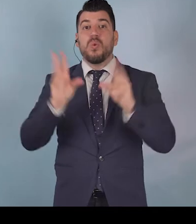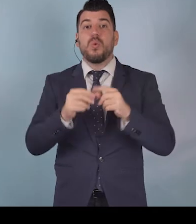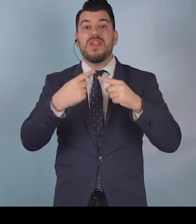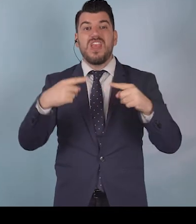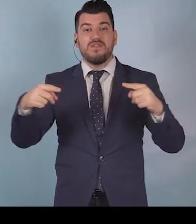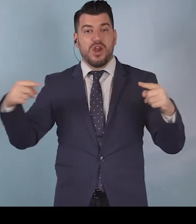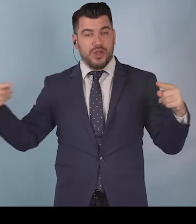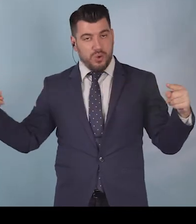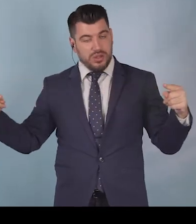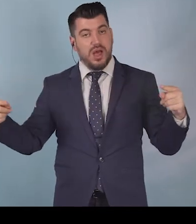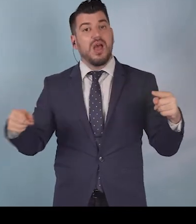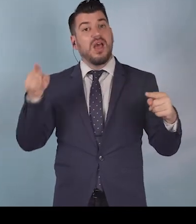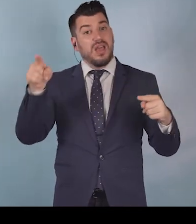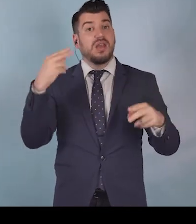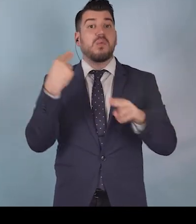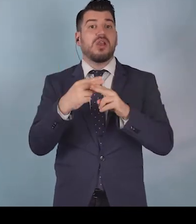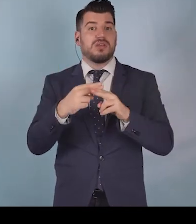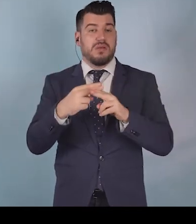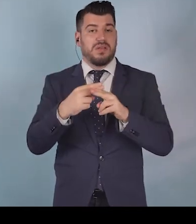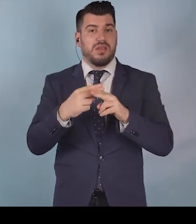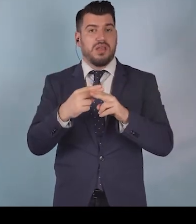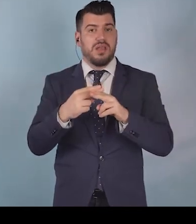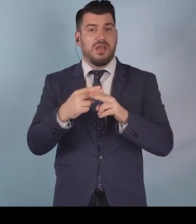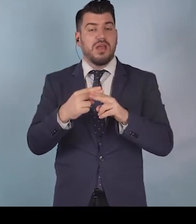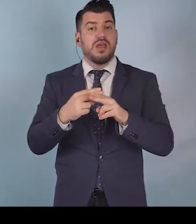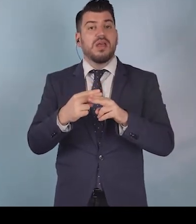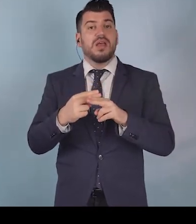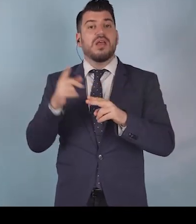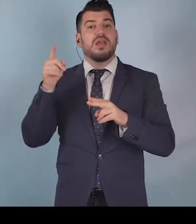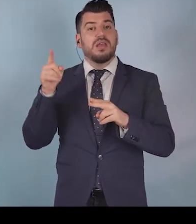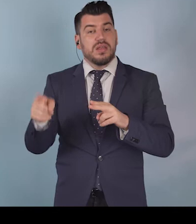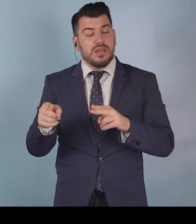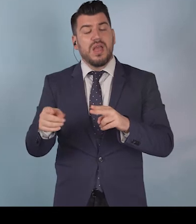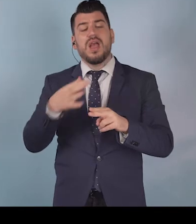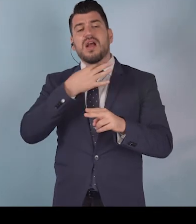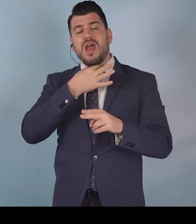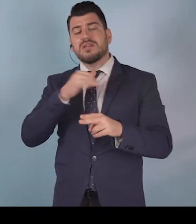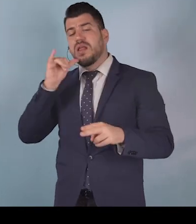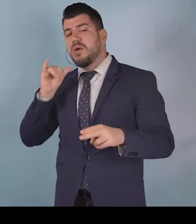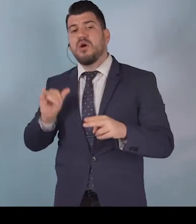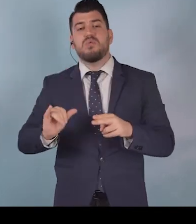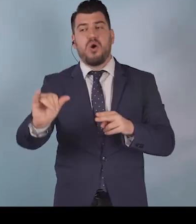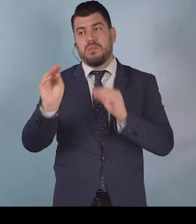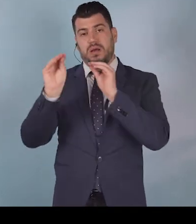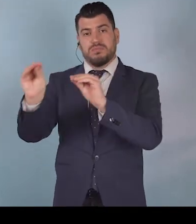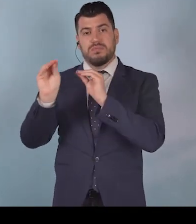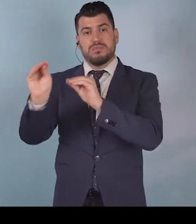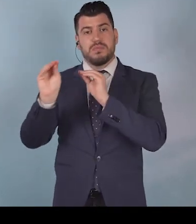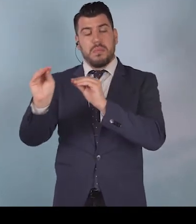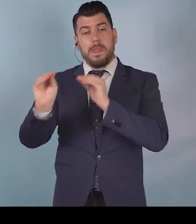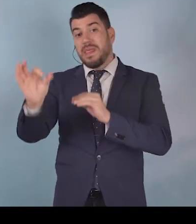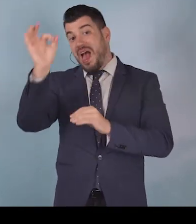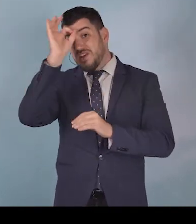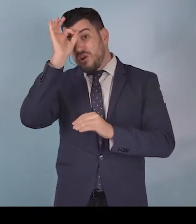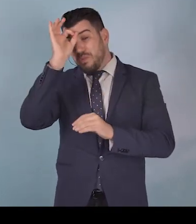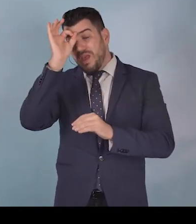ότι θα σταματήσει το ίδιο γρήγορα που θα σταματήσει ενδεχομένως στον υπόλοιπο δημόσιο τομέα, που θα έχει ένα χρονικό ορίζοντα, όχι μικρό, αλλά σίγουρα